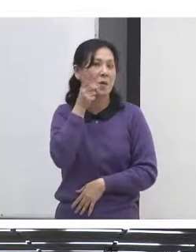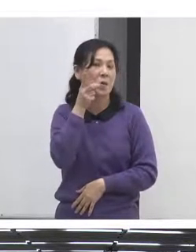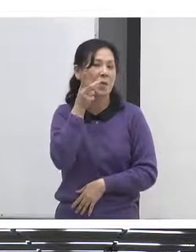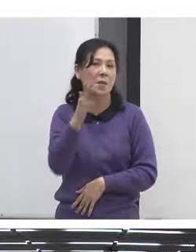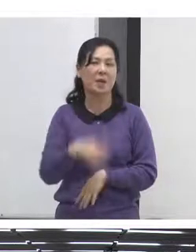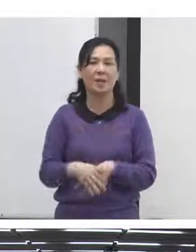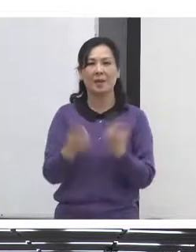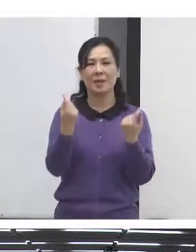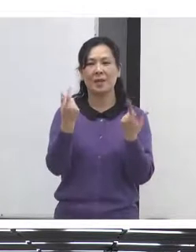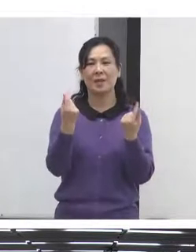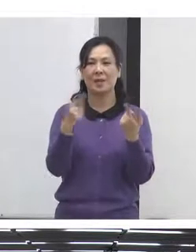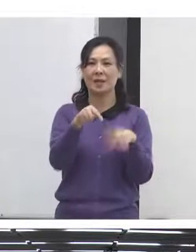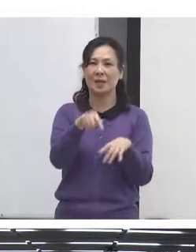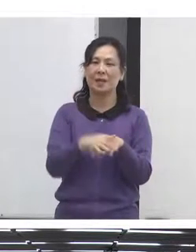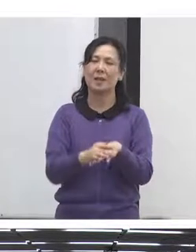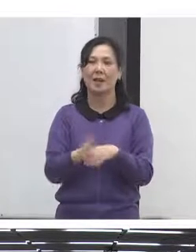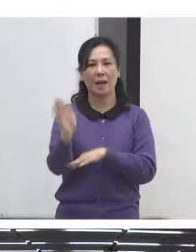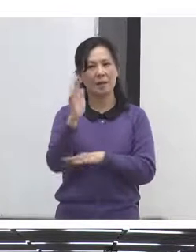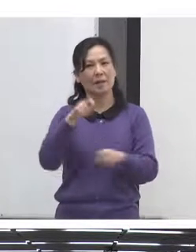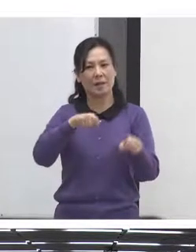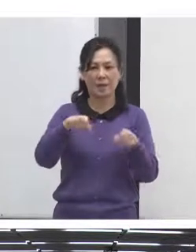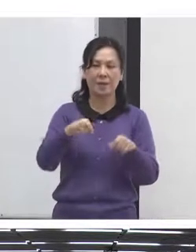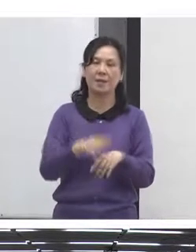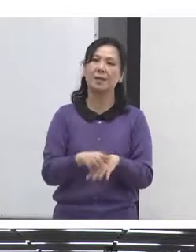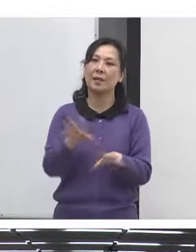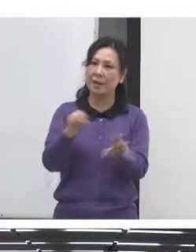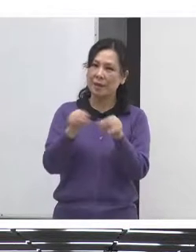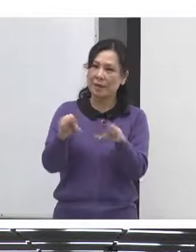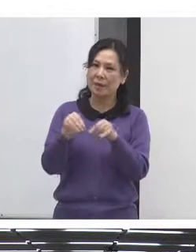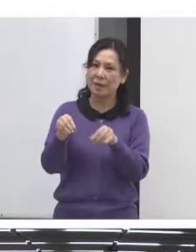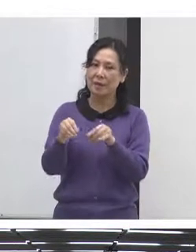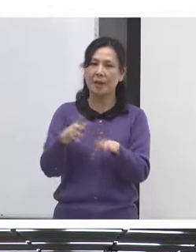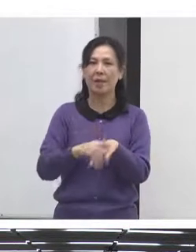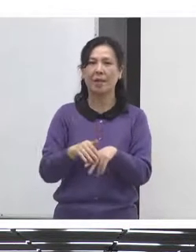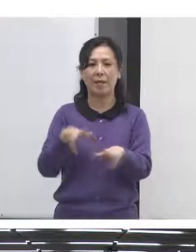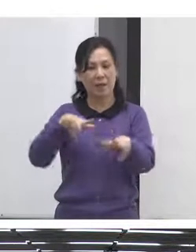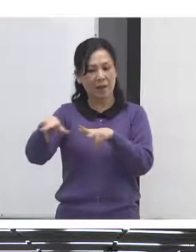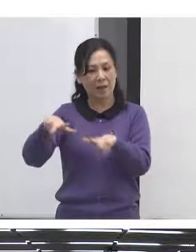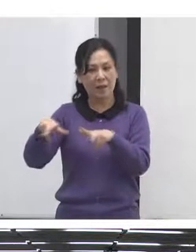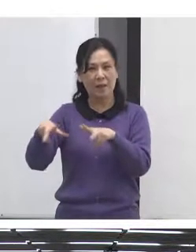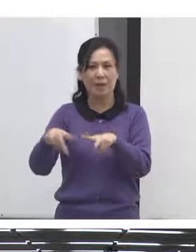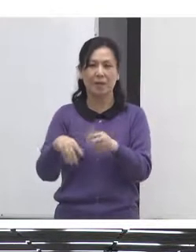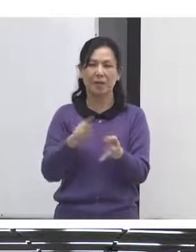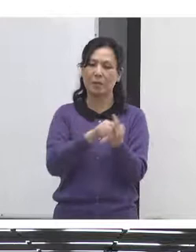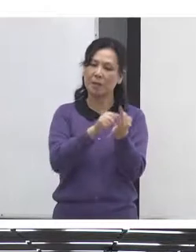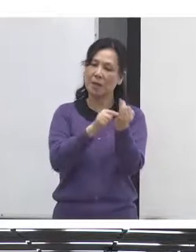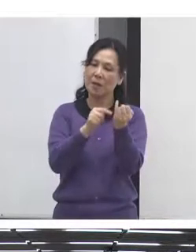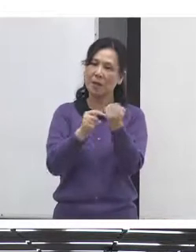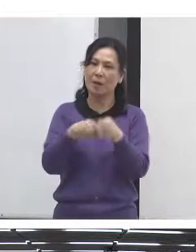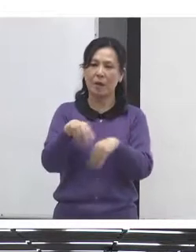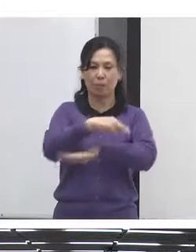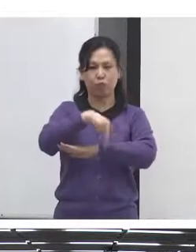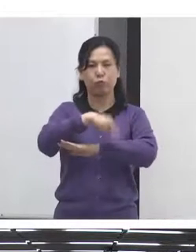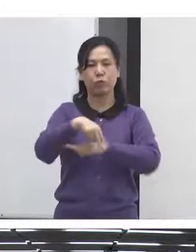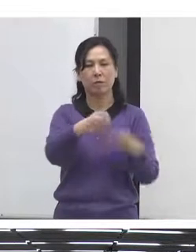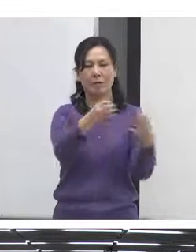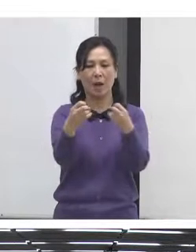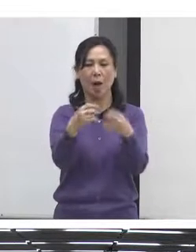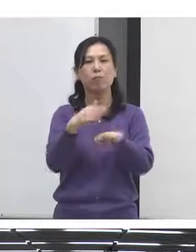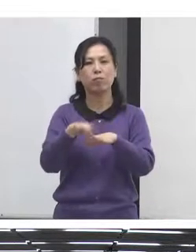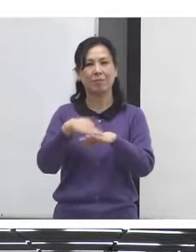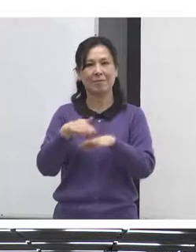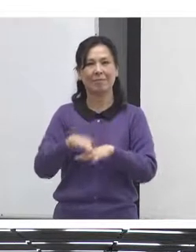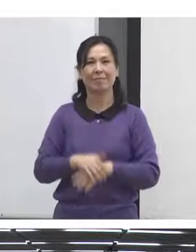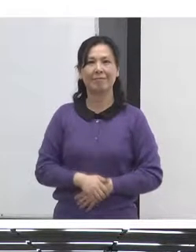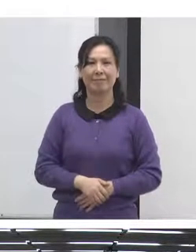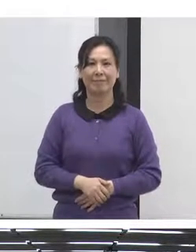做一些 workshop，针对一些政策啊，然后资料啊，然后地图、空间 mapping 这些，我们都会做一些规划跟讨论。